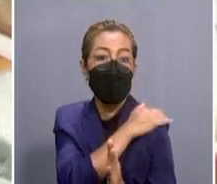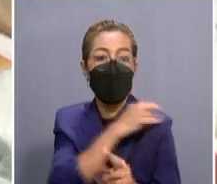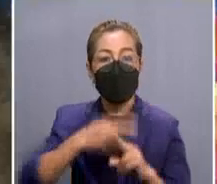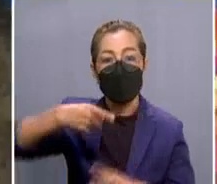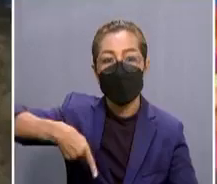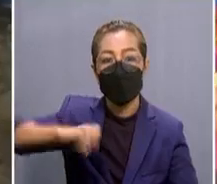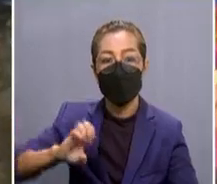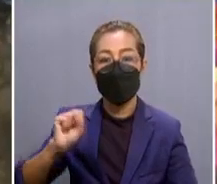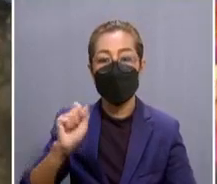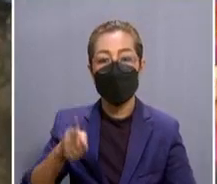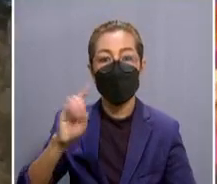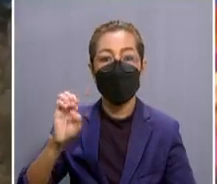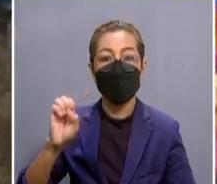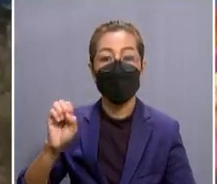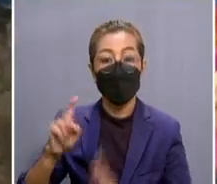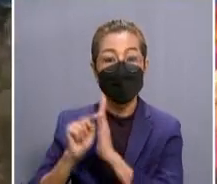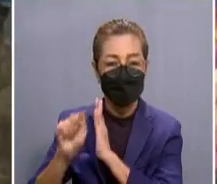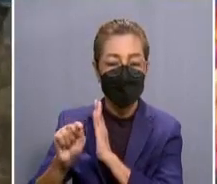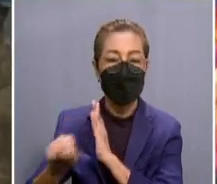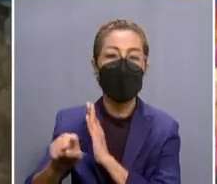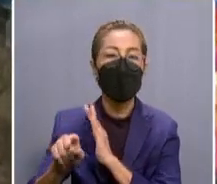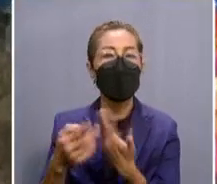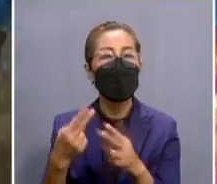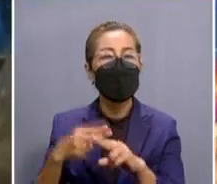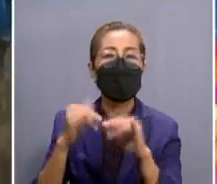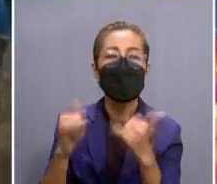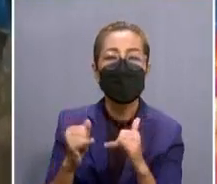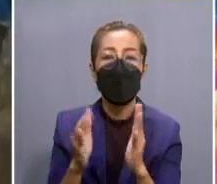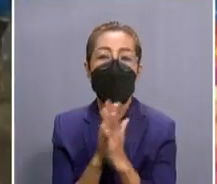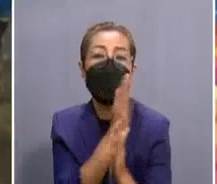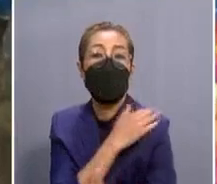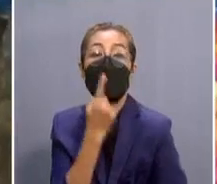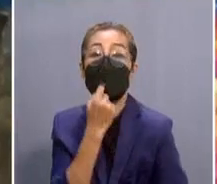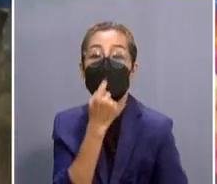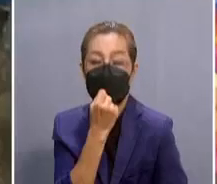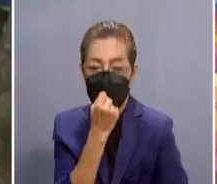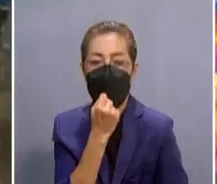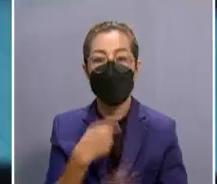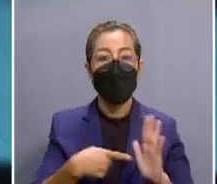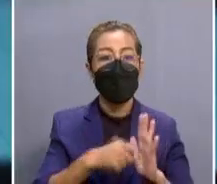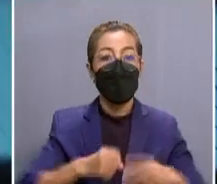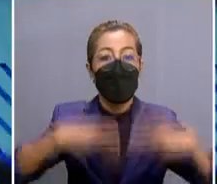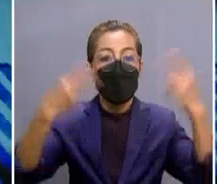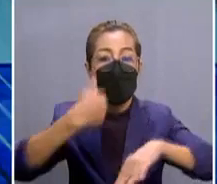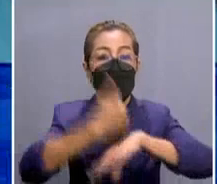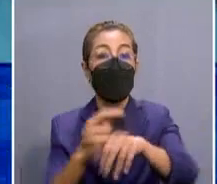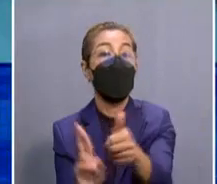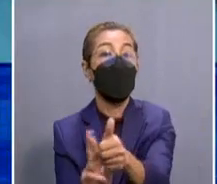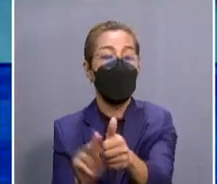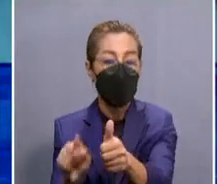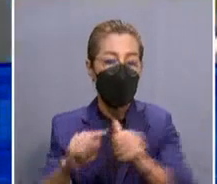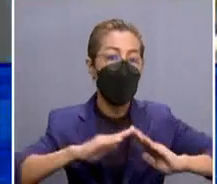ประชานาถนะพระครูพิศิษฏ์ประชาเสื้อผ้าหรือว่าหลวงพ่อแดงนันทิโยรองเจ้าคณะจังหวัดสมุทรสงครามเจ้า